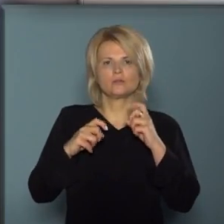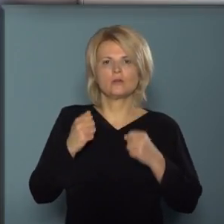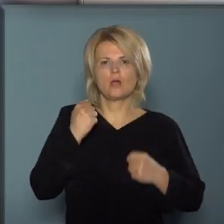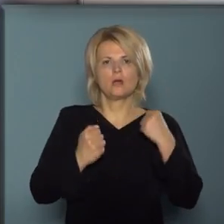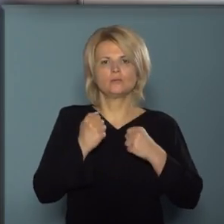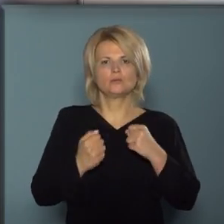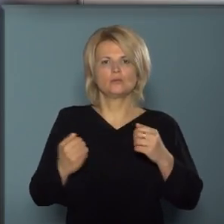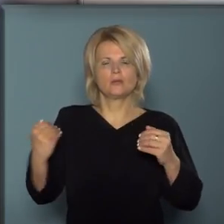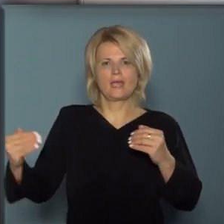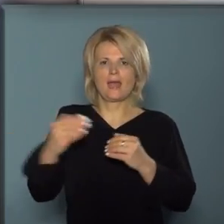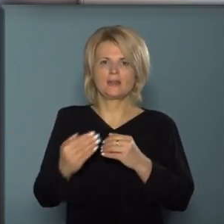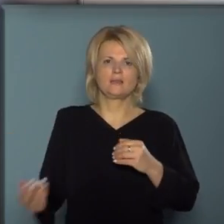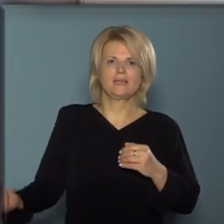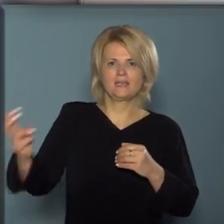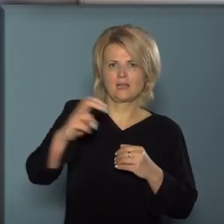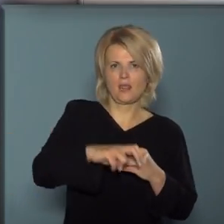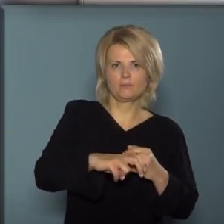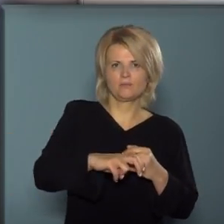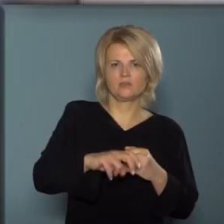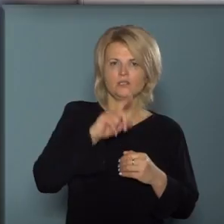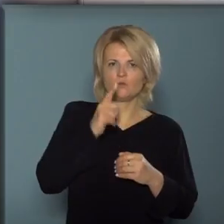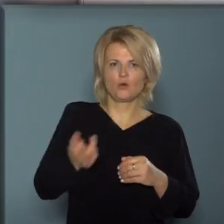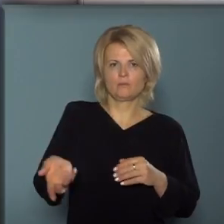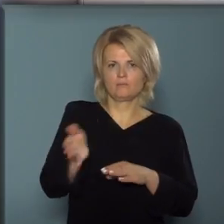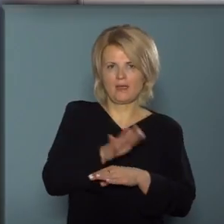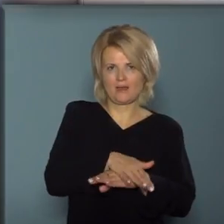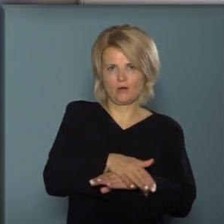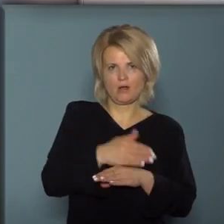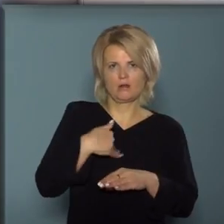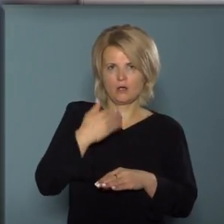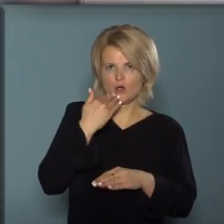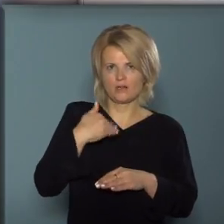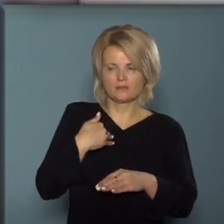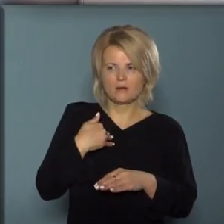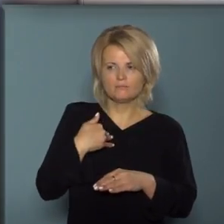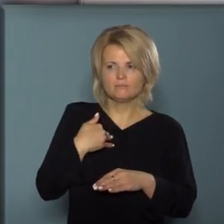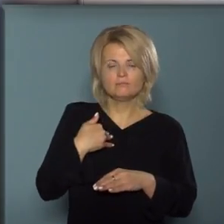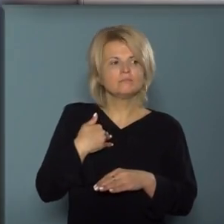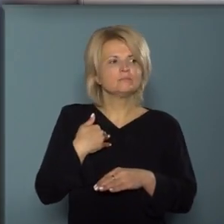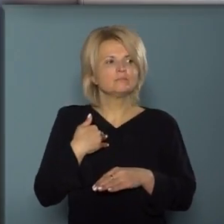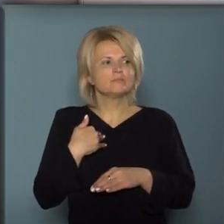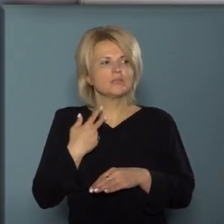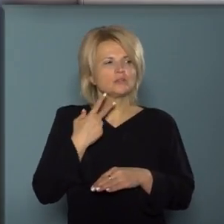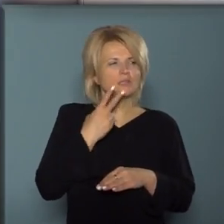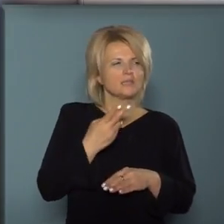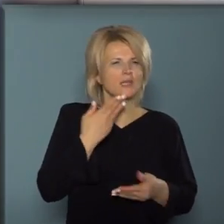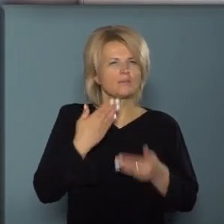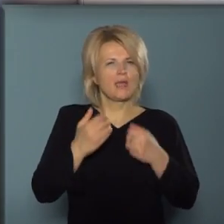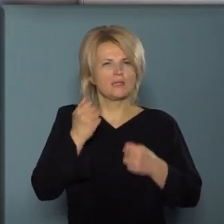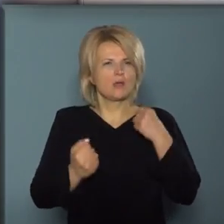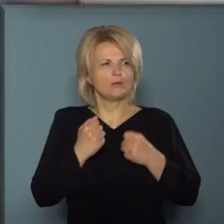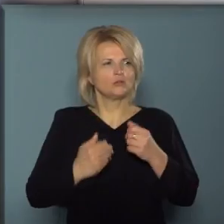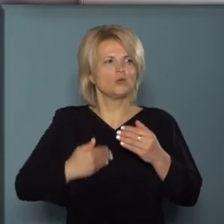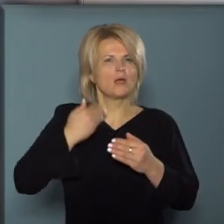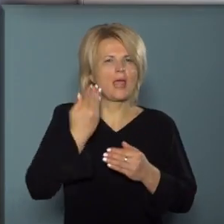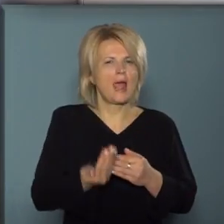és kilépek egy autó elé, és így meg fogok halni. És elkezdtem válogatni, hogy melyik kocsi legyen